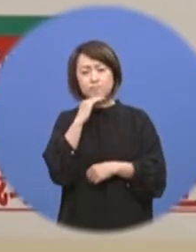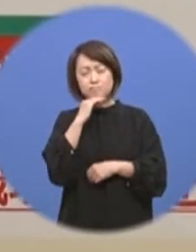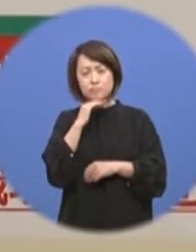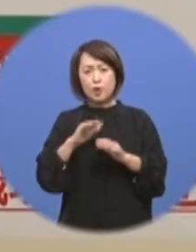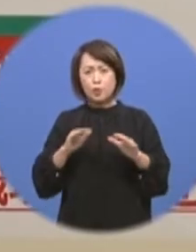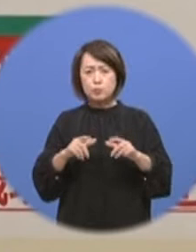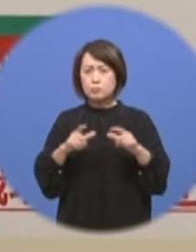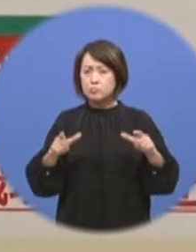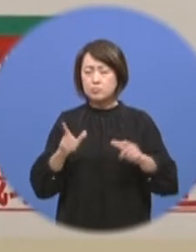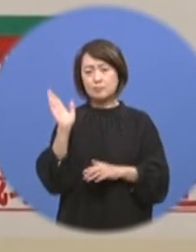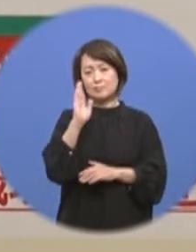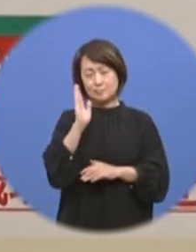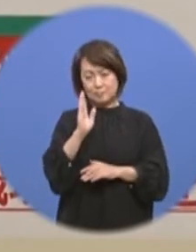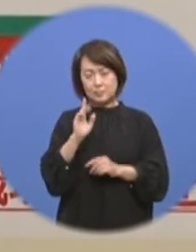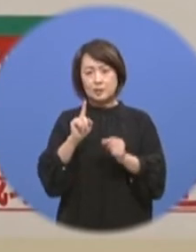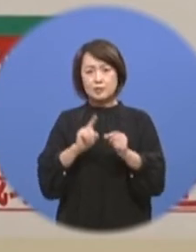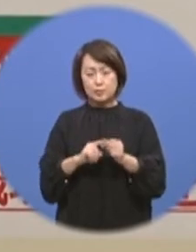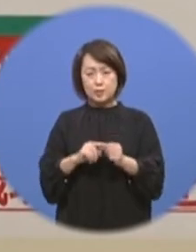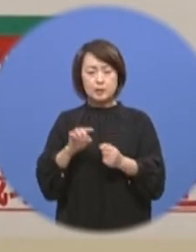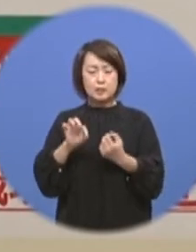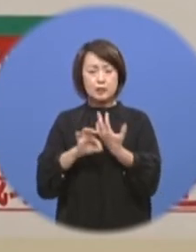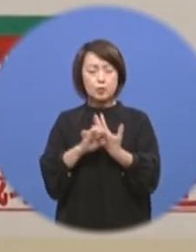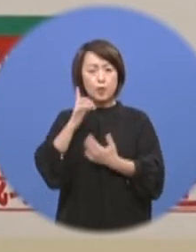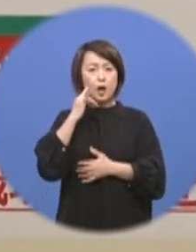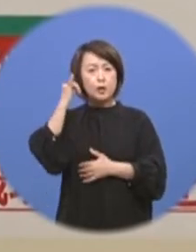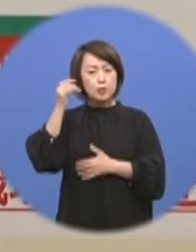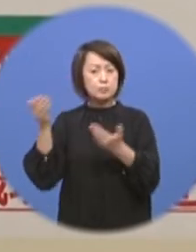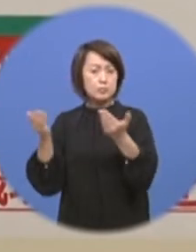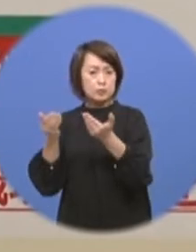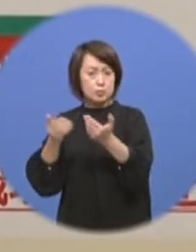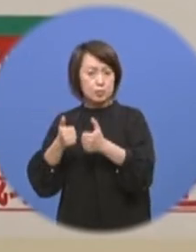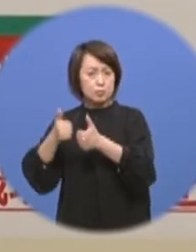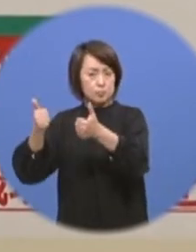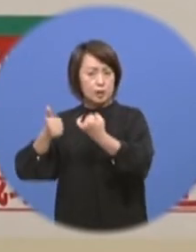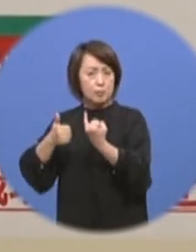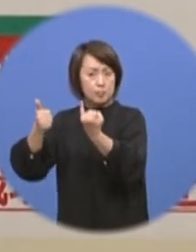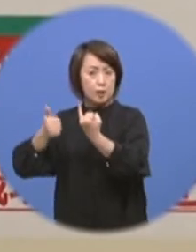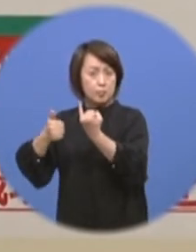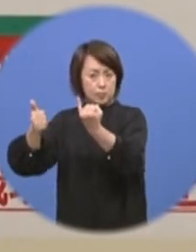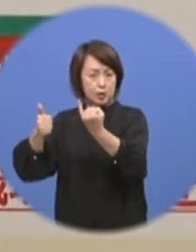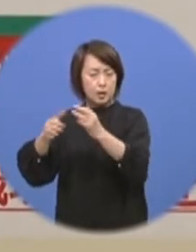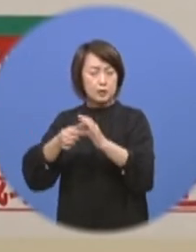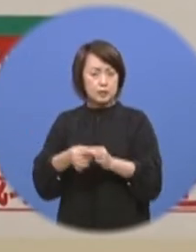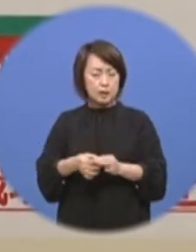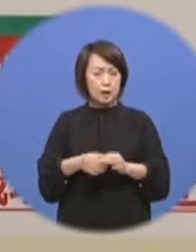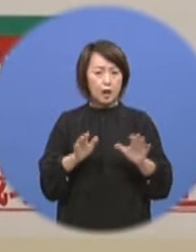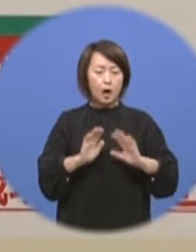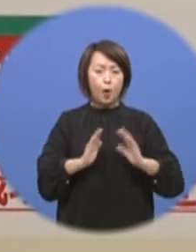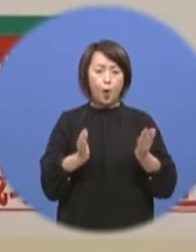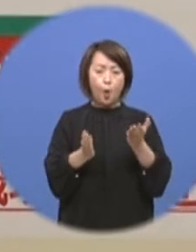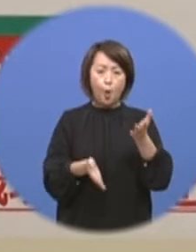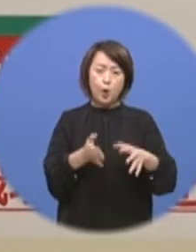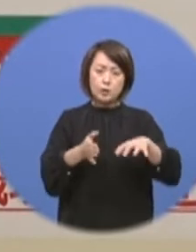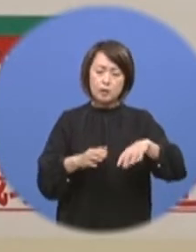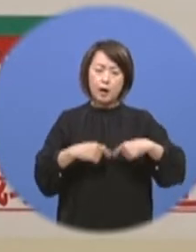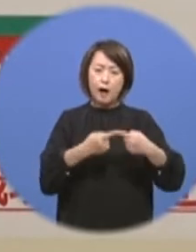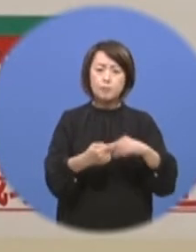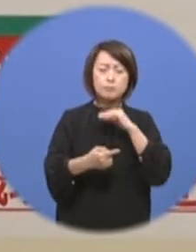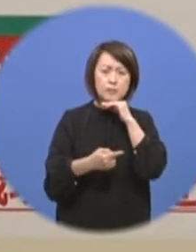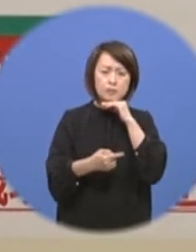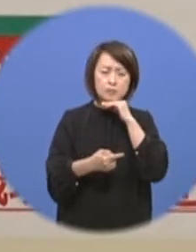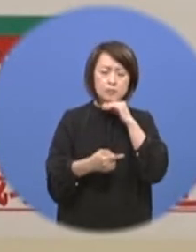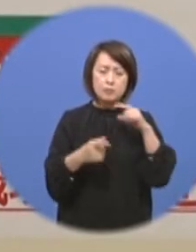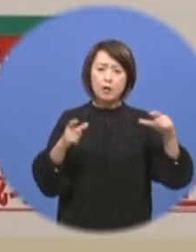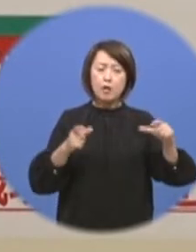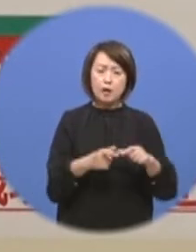からご両親が働いている場合はですね台寄贈がないように保育所をちゃんと作り保育人材